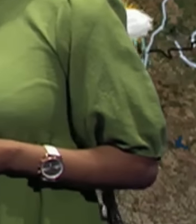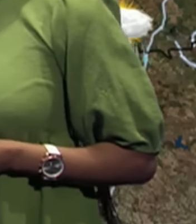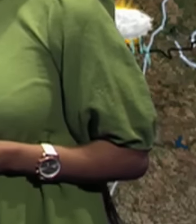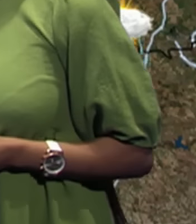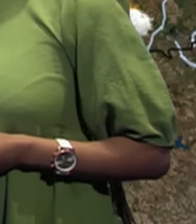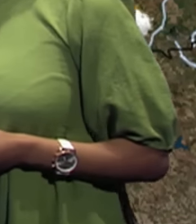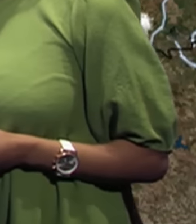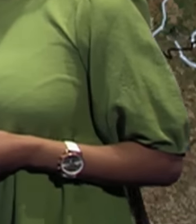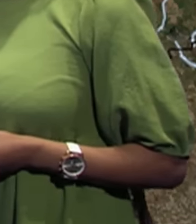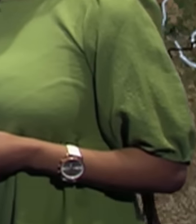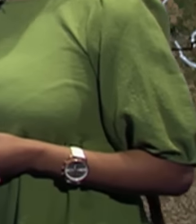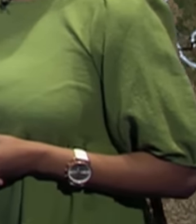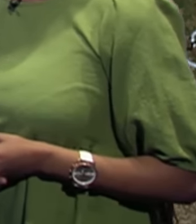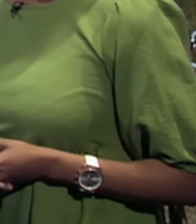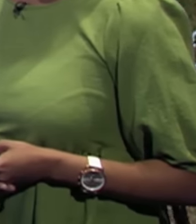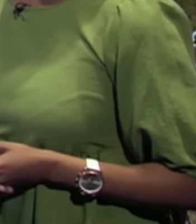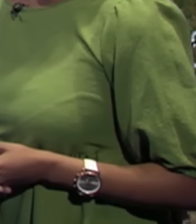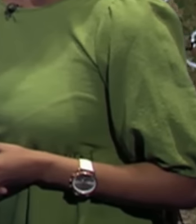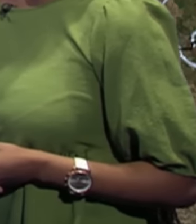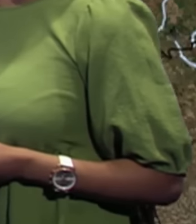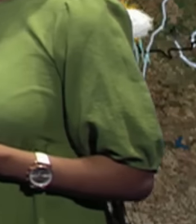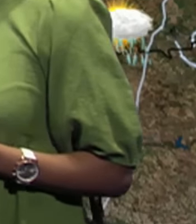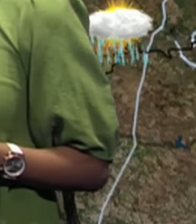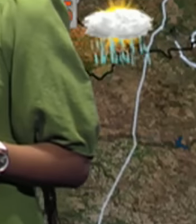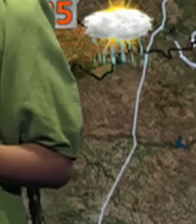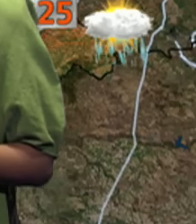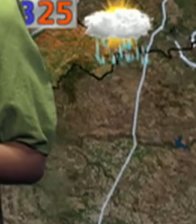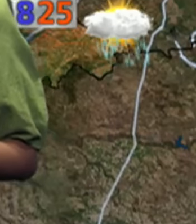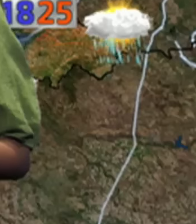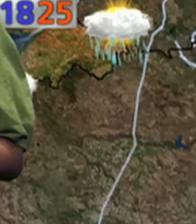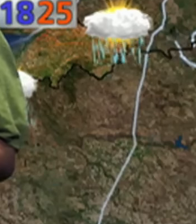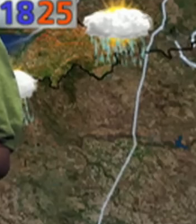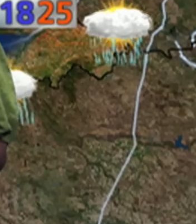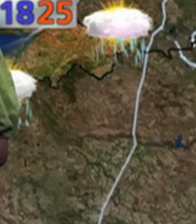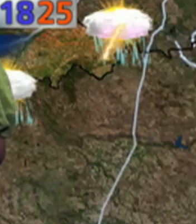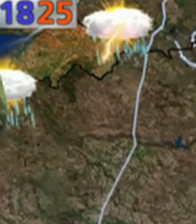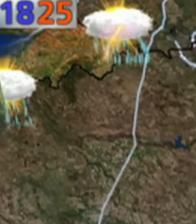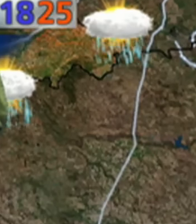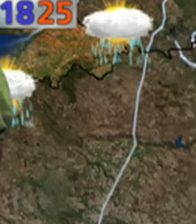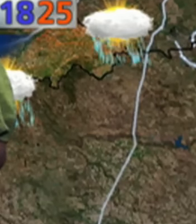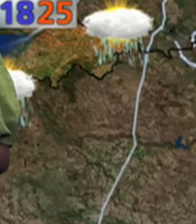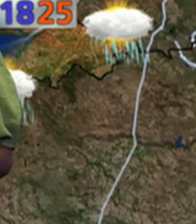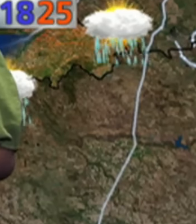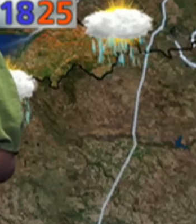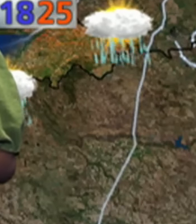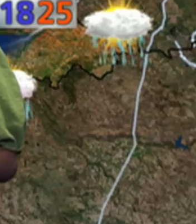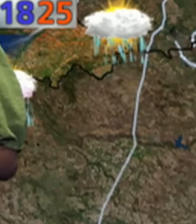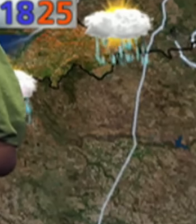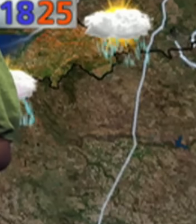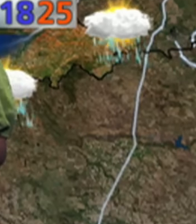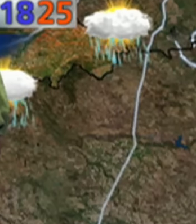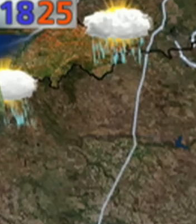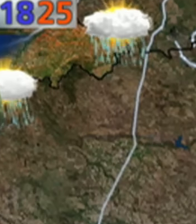Wolmaranstad ke re gata le 16 go a go di le 26 re lebella Taung le teng ke re gata le 17 go a go di le